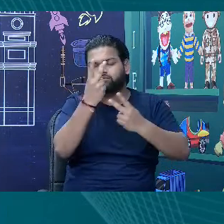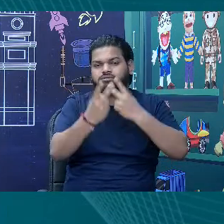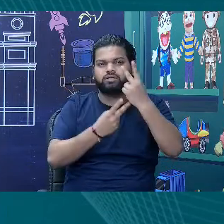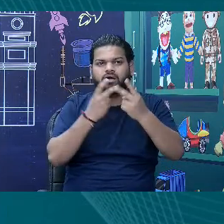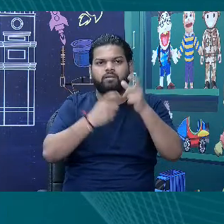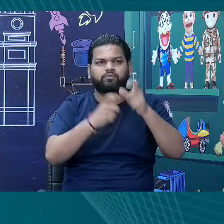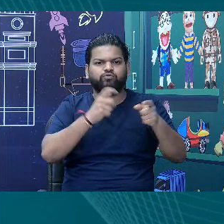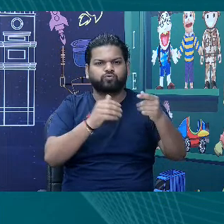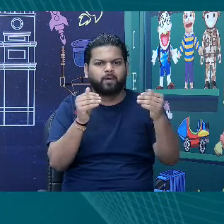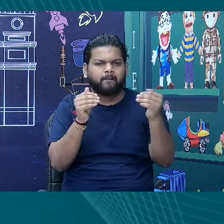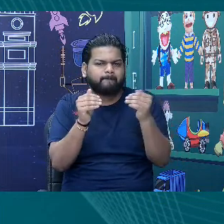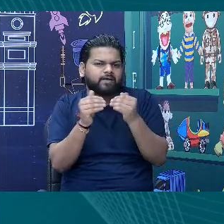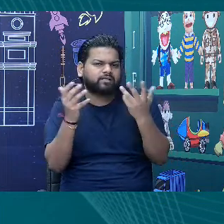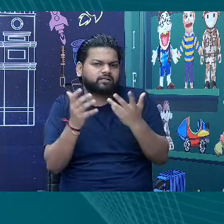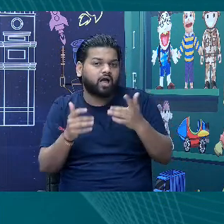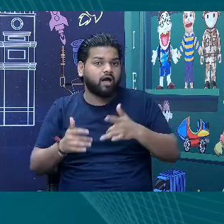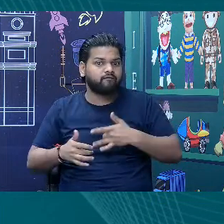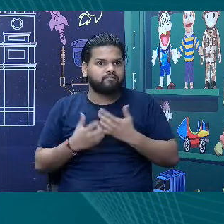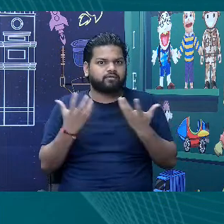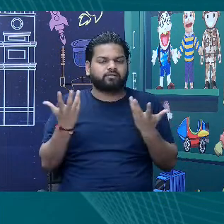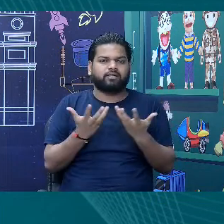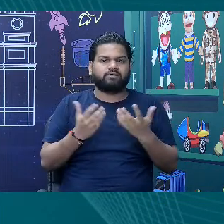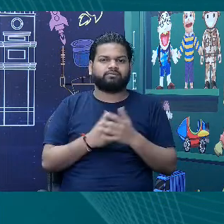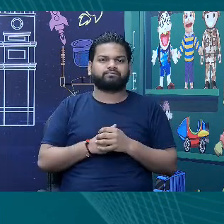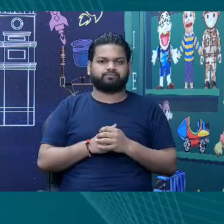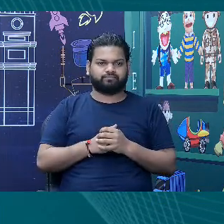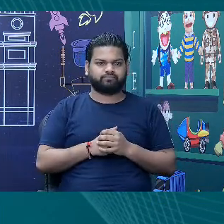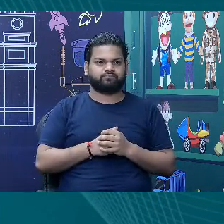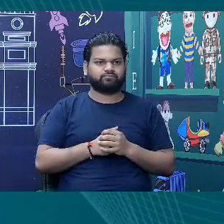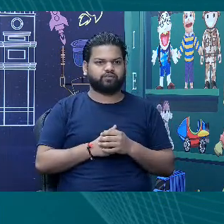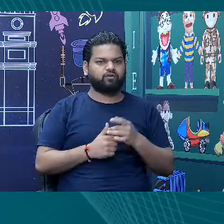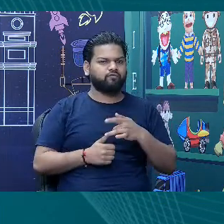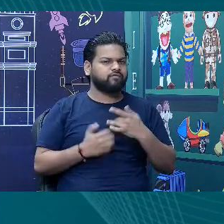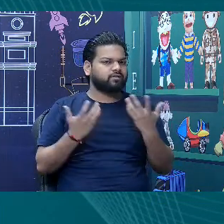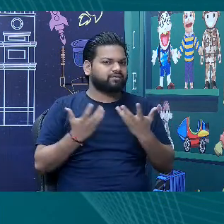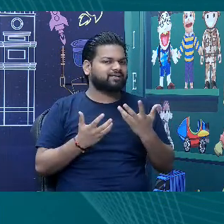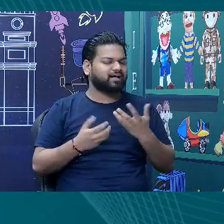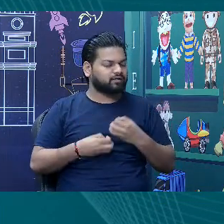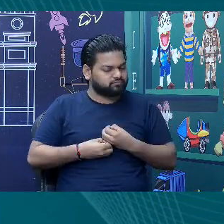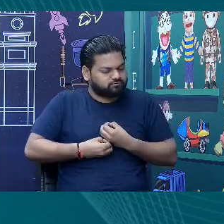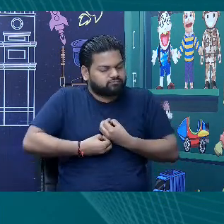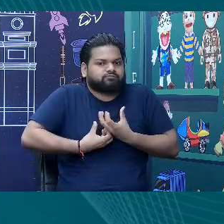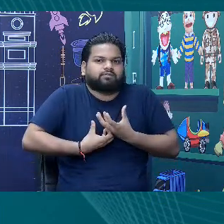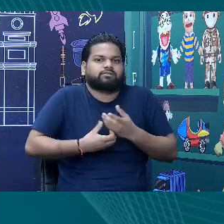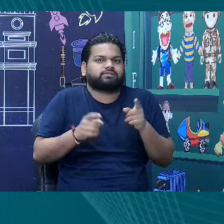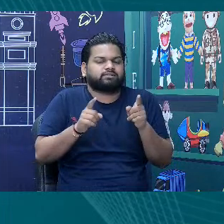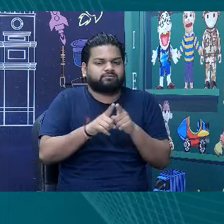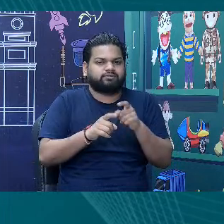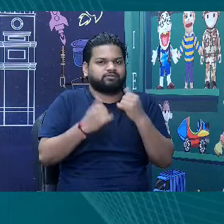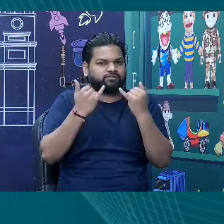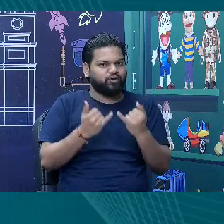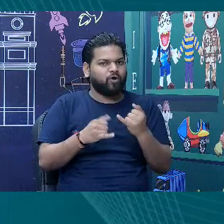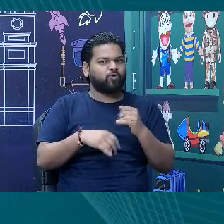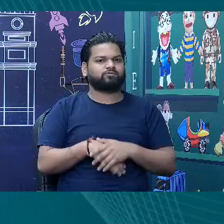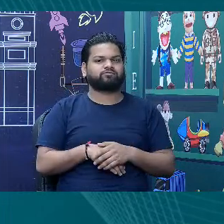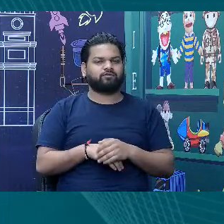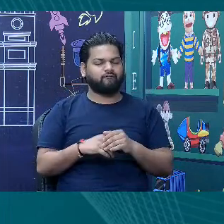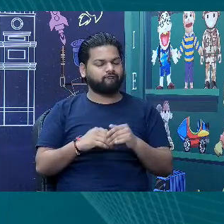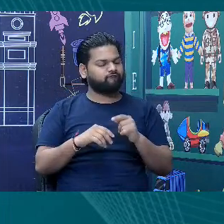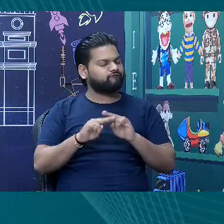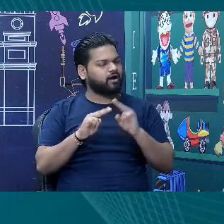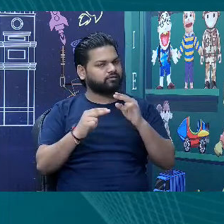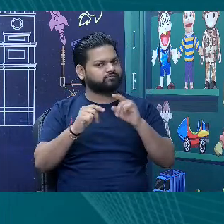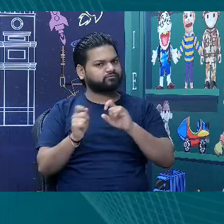how it made you feel को आप सबसे ज्यादा टाइम डिवोट करें, क्योंकि feeling is most important. Right. Yeah. So moving on to the final slide of